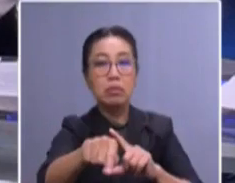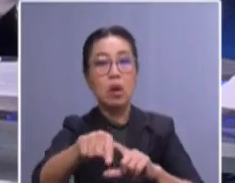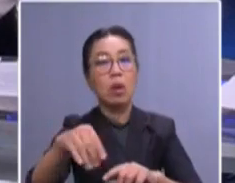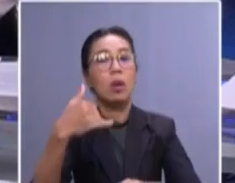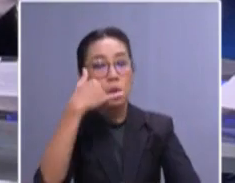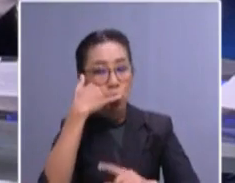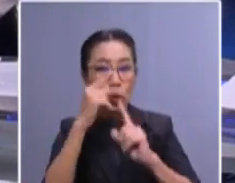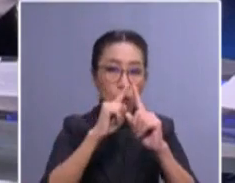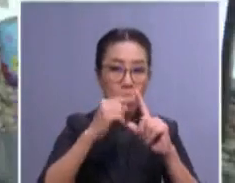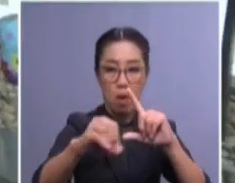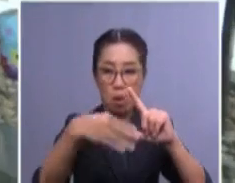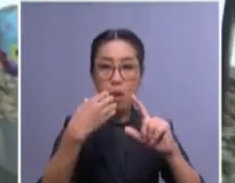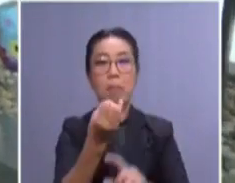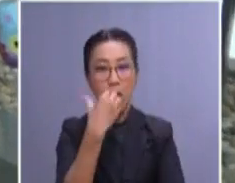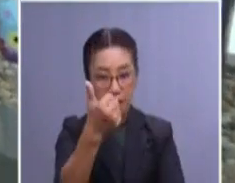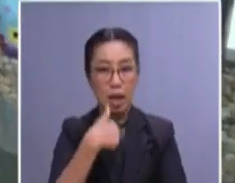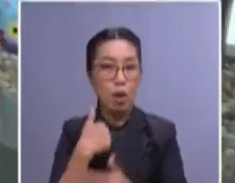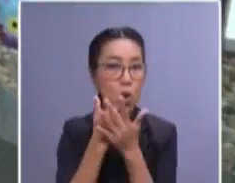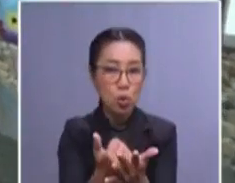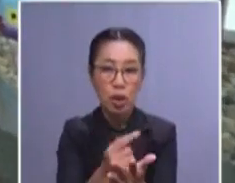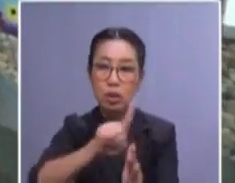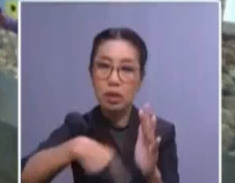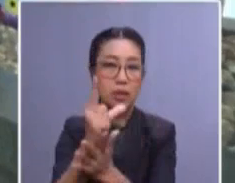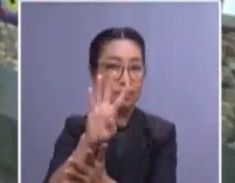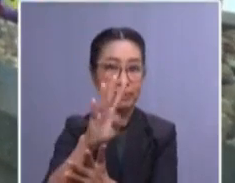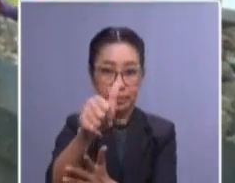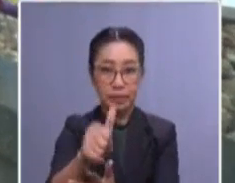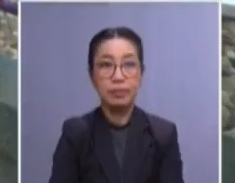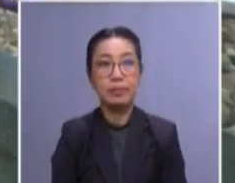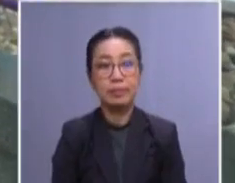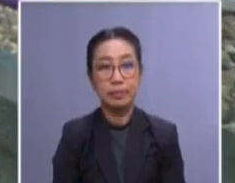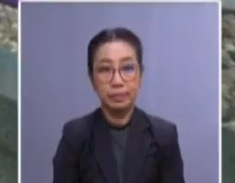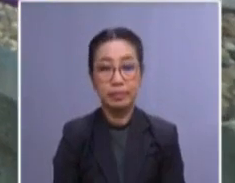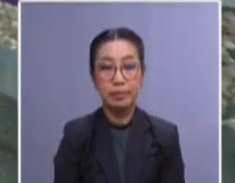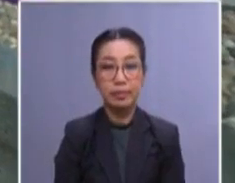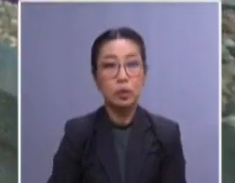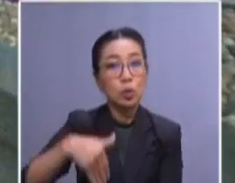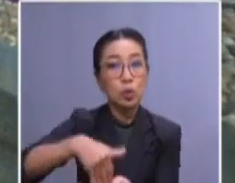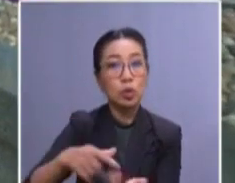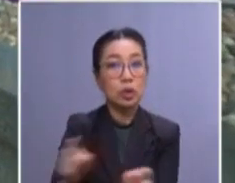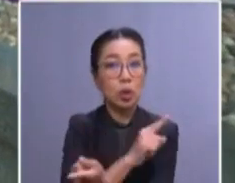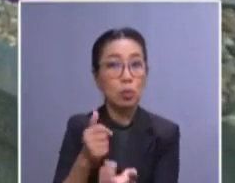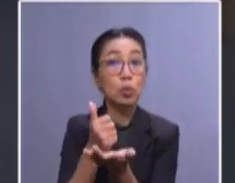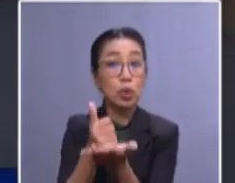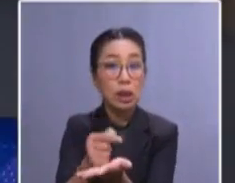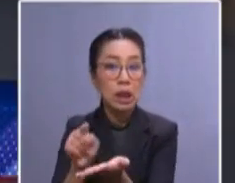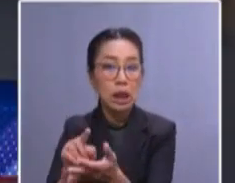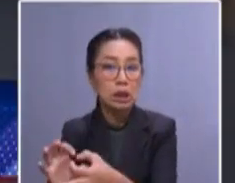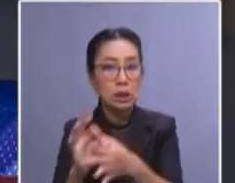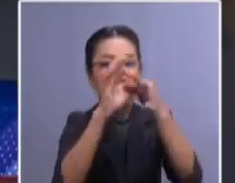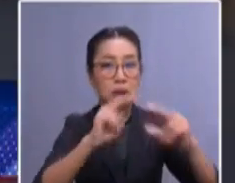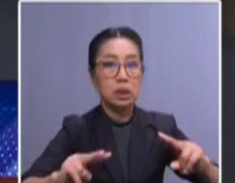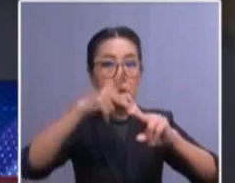ด24ชั่วโมงนะครับนางสาวนันทพัฒน์ทวีโพคาหัวหน้ากลุ่มบริการศูนย์ช่วยเหลือสังคมกระทรวงการพัฒนาสัง